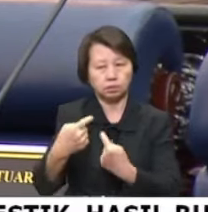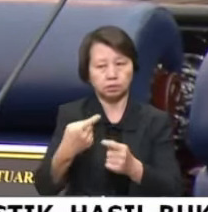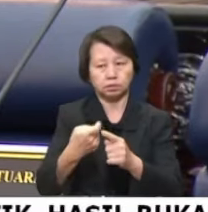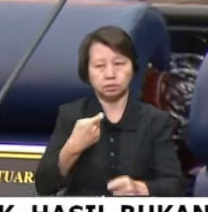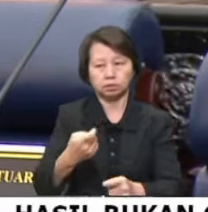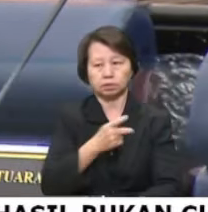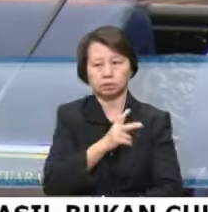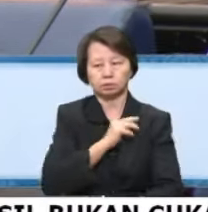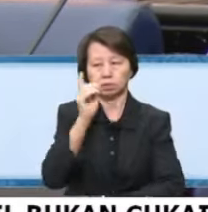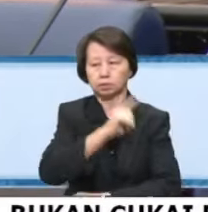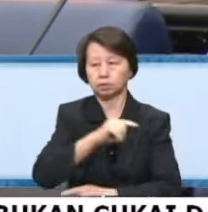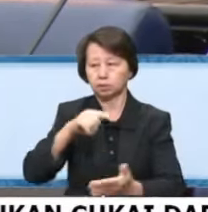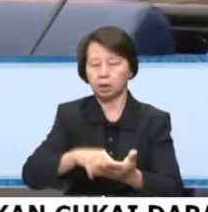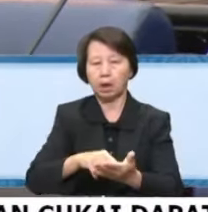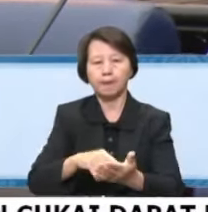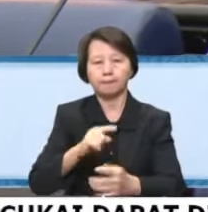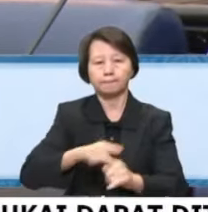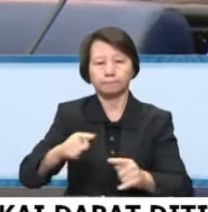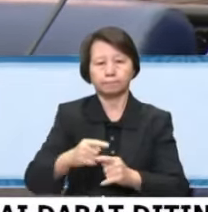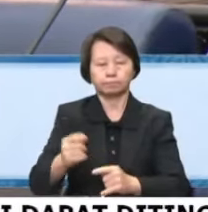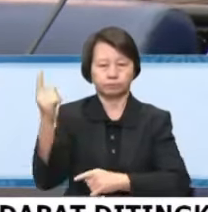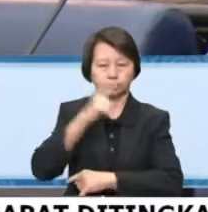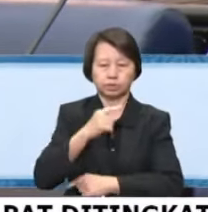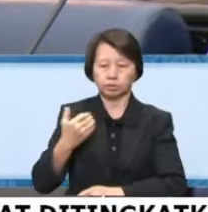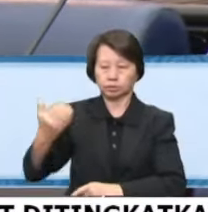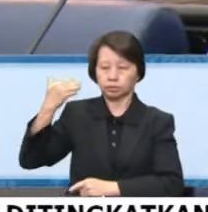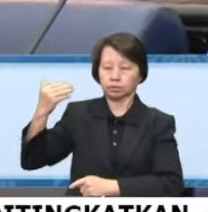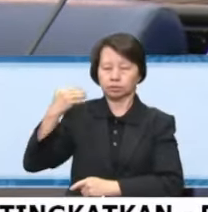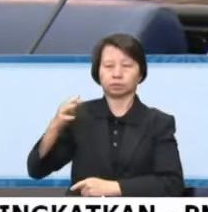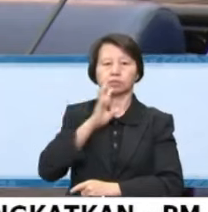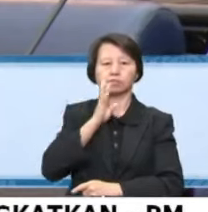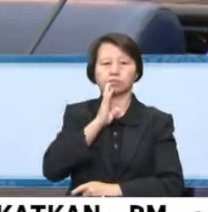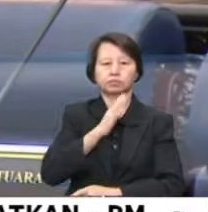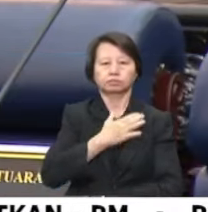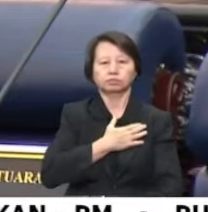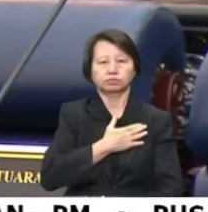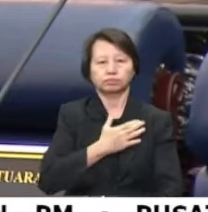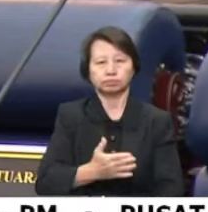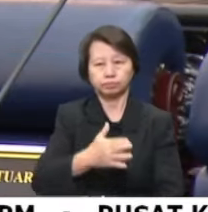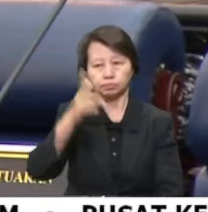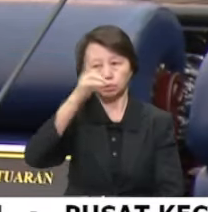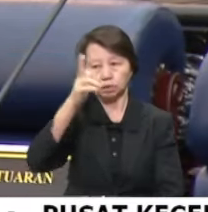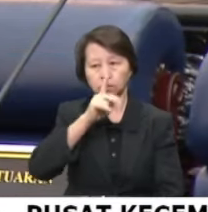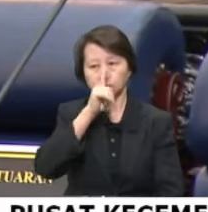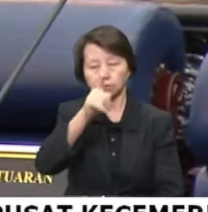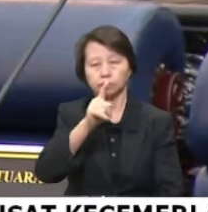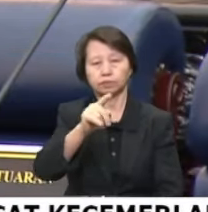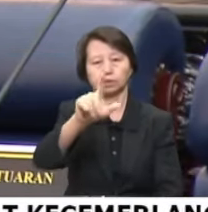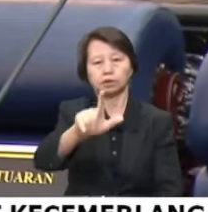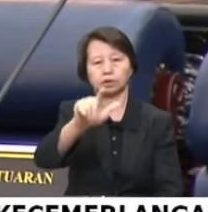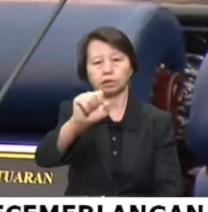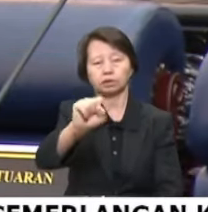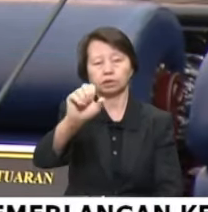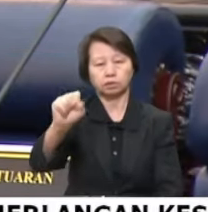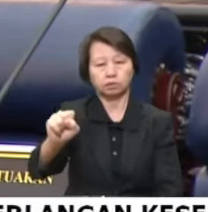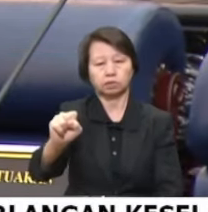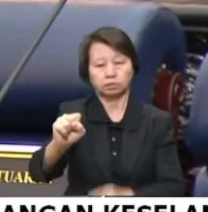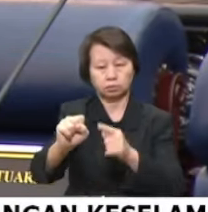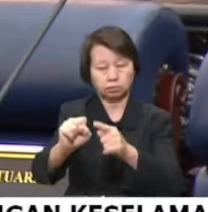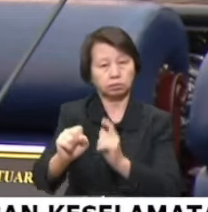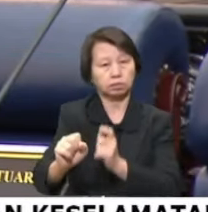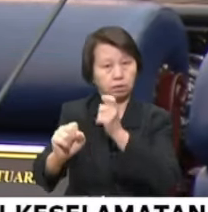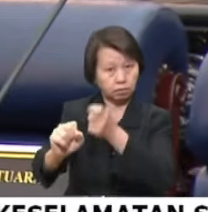bukan sahaja hari ini tetapi hari sebelumnya yang mengatakan komitmen kerajaan untuk memastikan bahawa LSS adalah